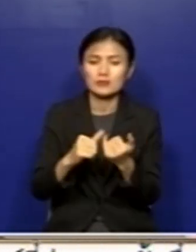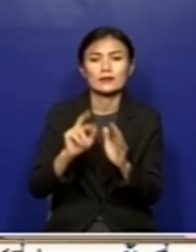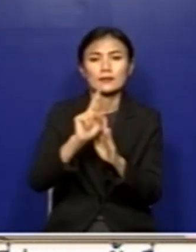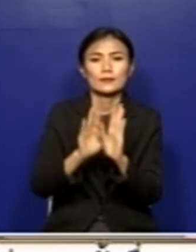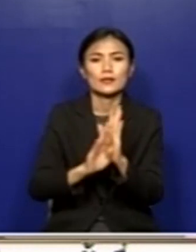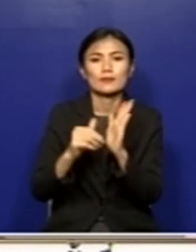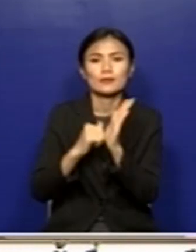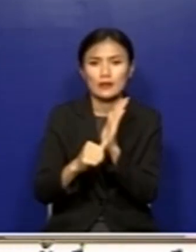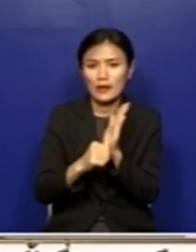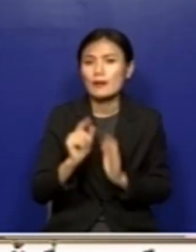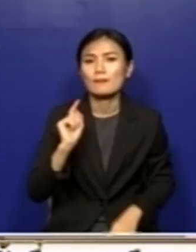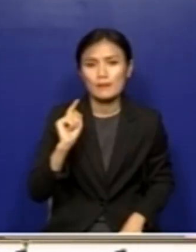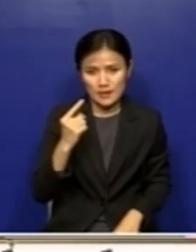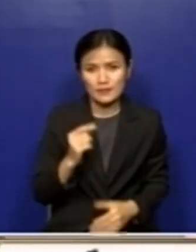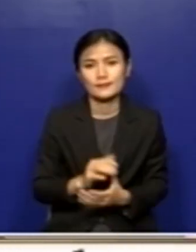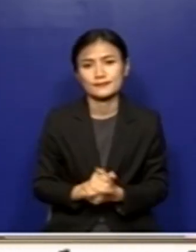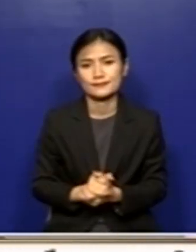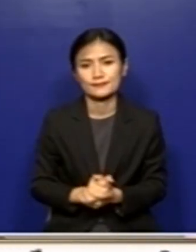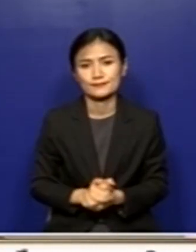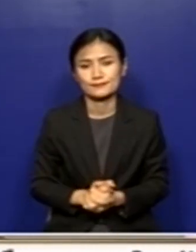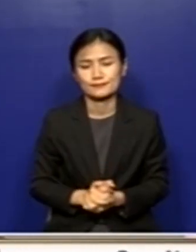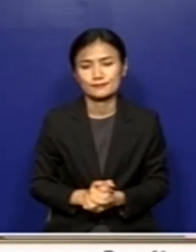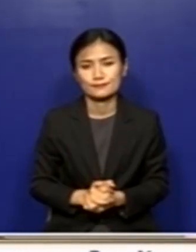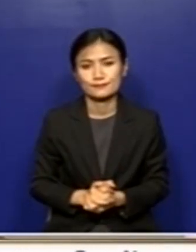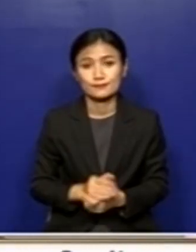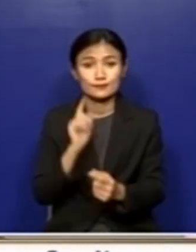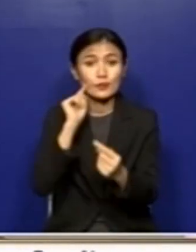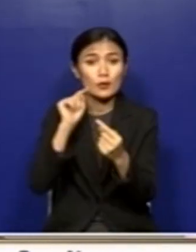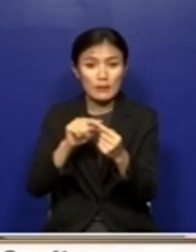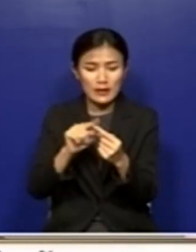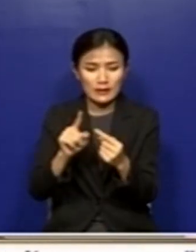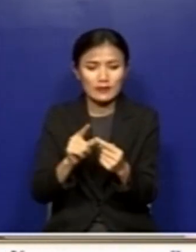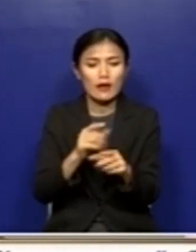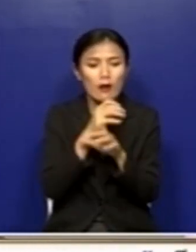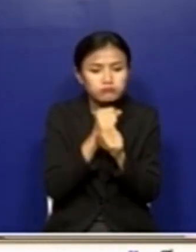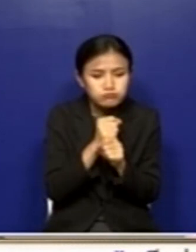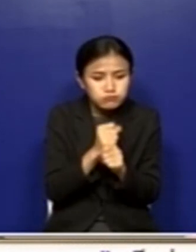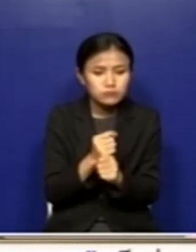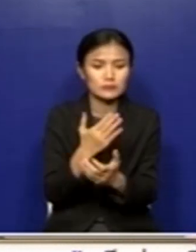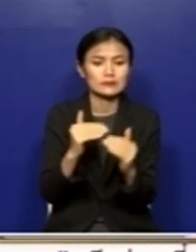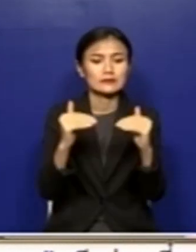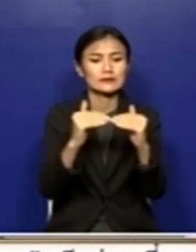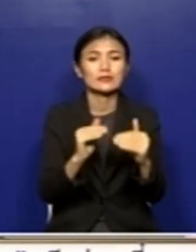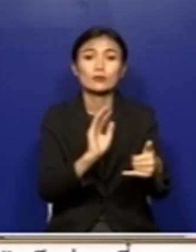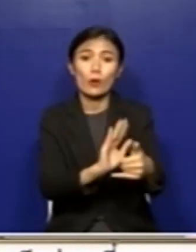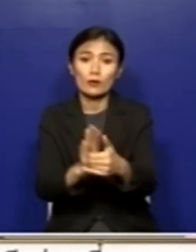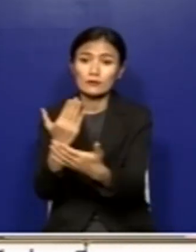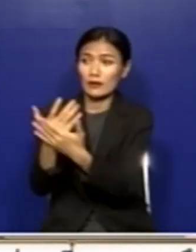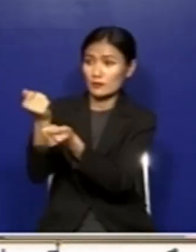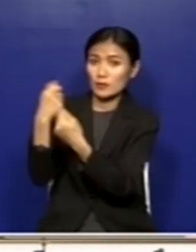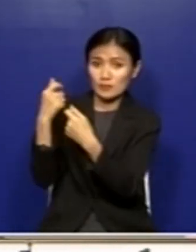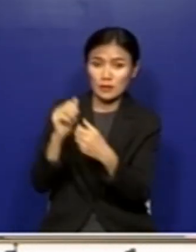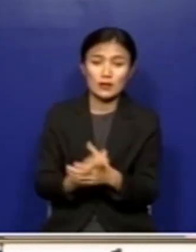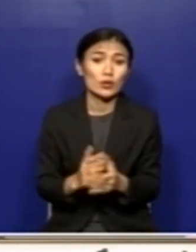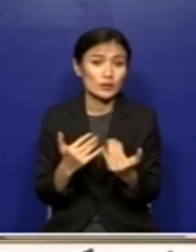เบียบเก่าเพื่อให้เขาได้รับตามสิทธิที่ควรจะได้เพราะว่าเงินบำนาญตกทอดนั้นก็ถือว่าเป็นมร